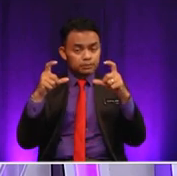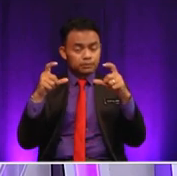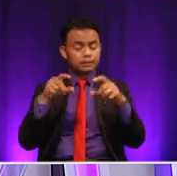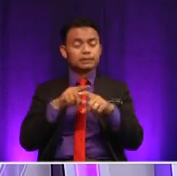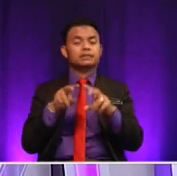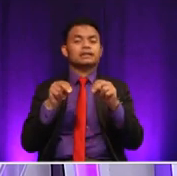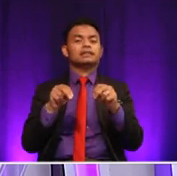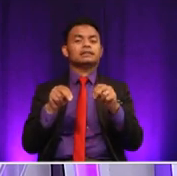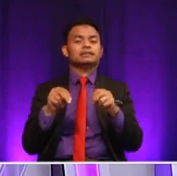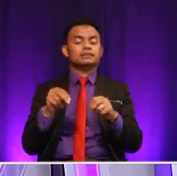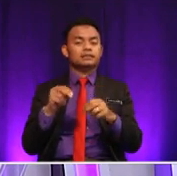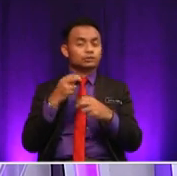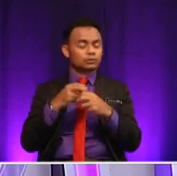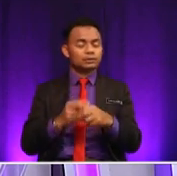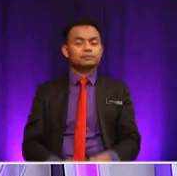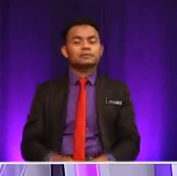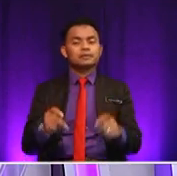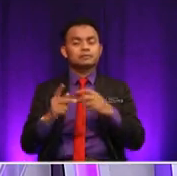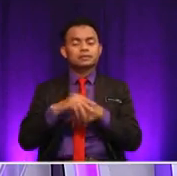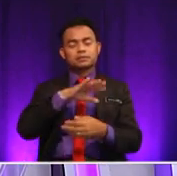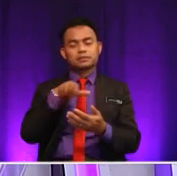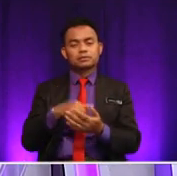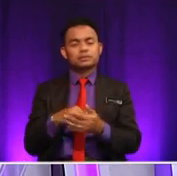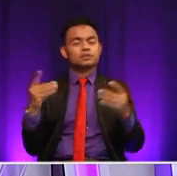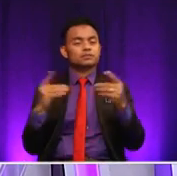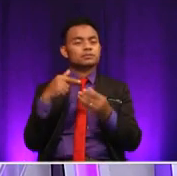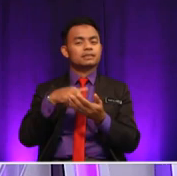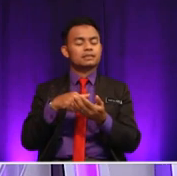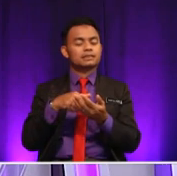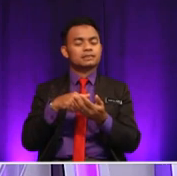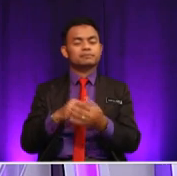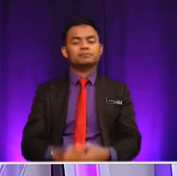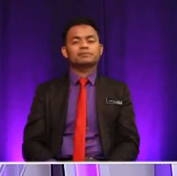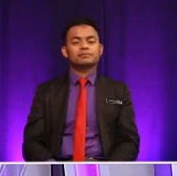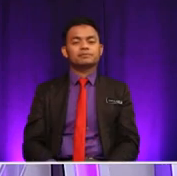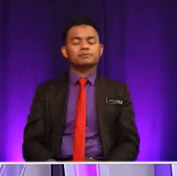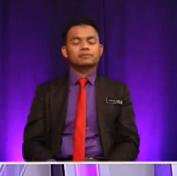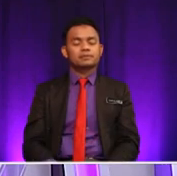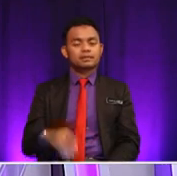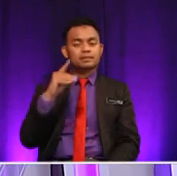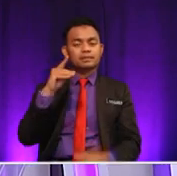keliru kita jumpa lagi di sukses SPM